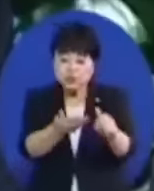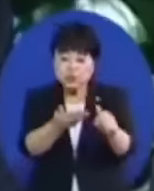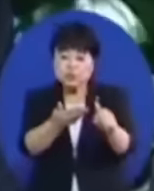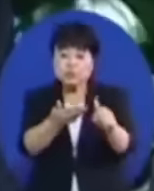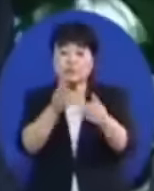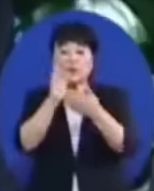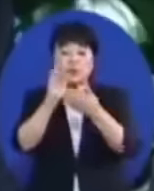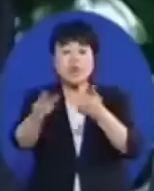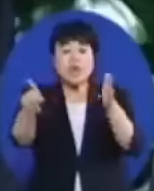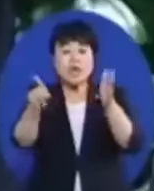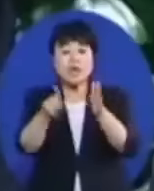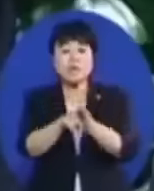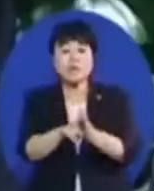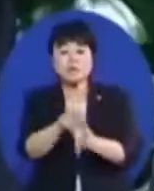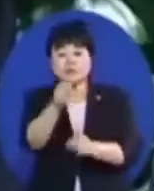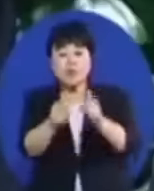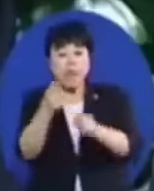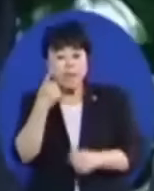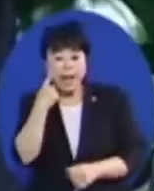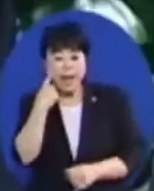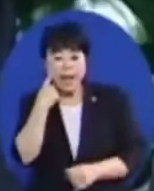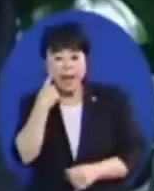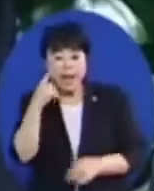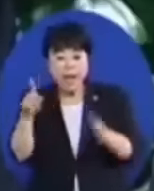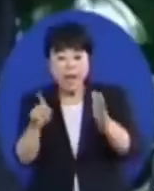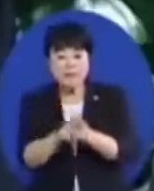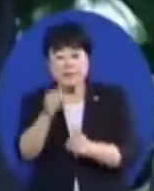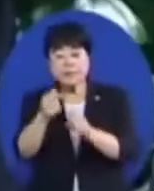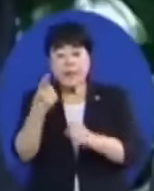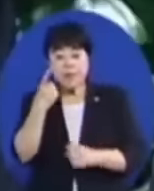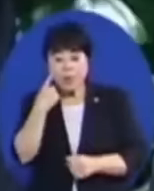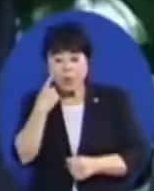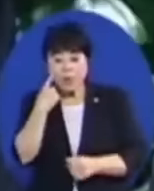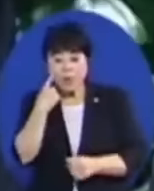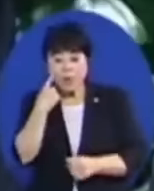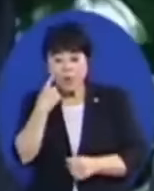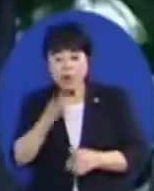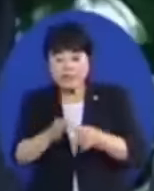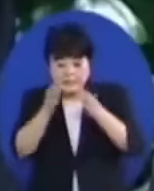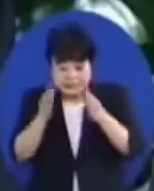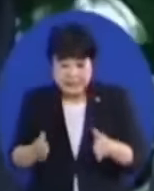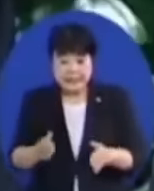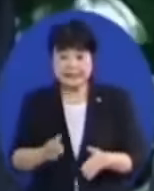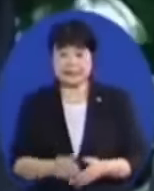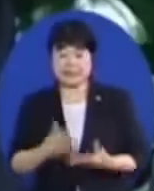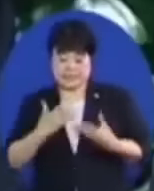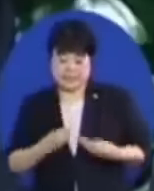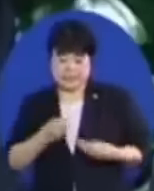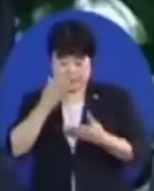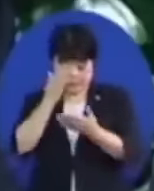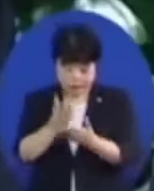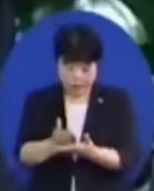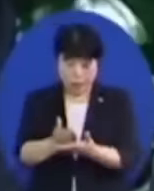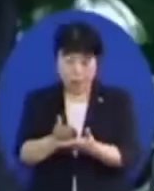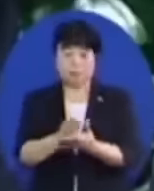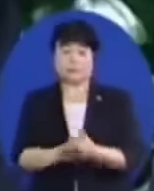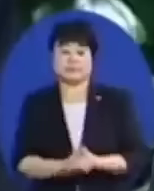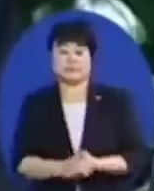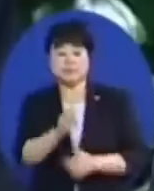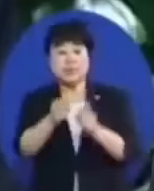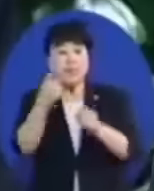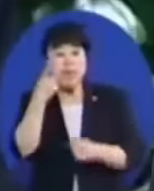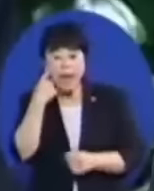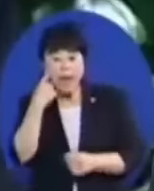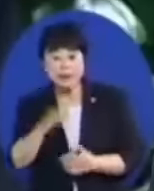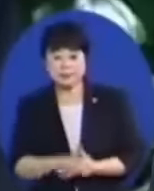다음에도 그 믿음을 시험해 보았습니다. 그 믿음을 시험하는 건 오랜 기간이 걸릴 때까지 낙심하지 않느냐 낙심하느냐를 시험해